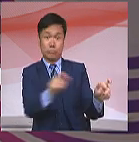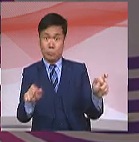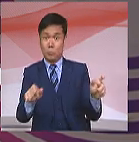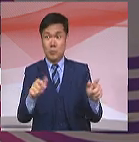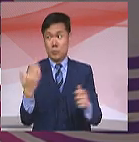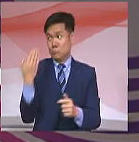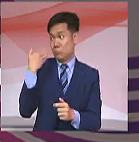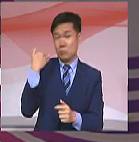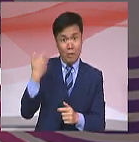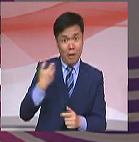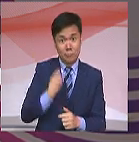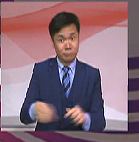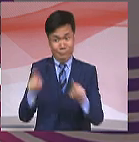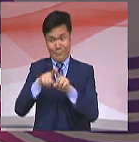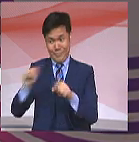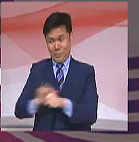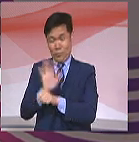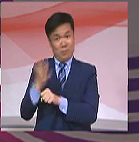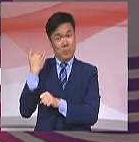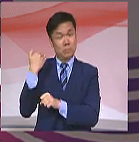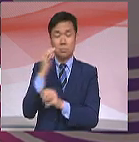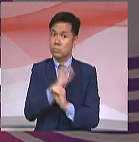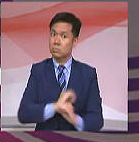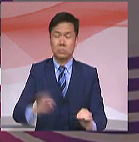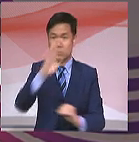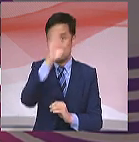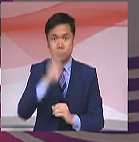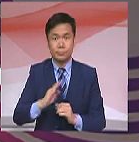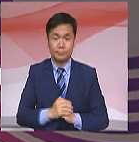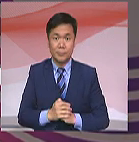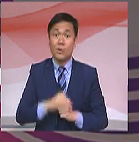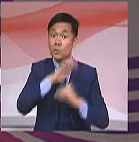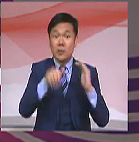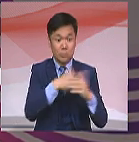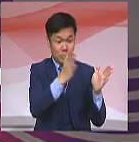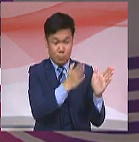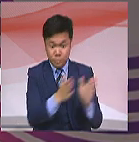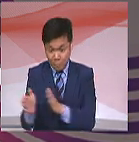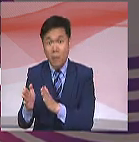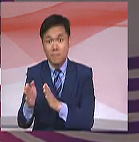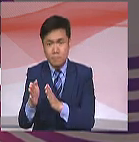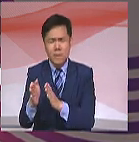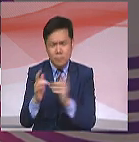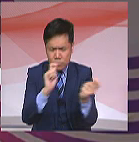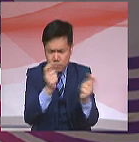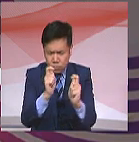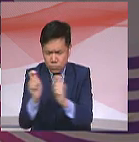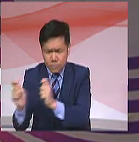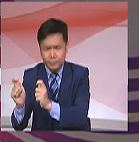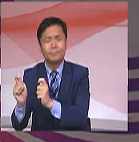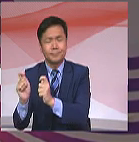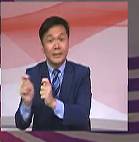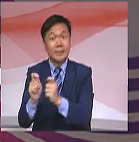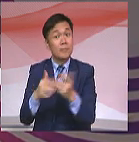pernah melalui situasi sebegini. Setiap perancangan dibuat, diteliti, dilihat